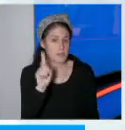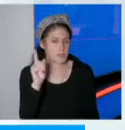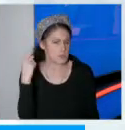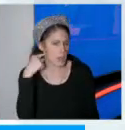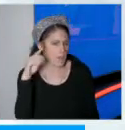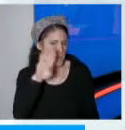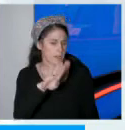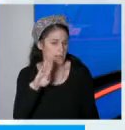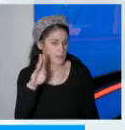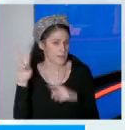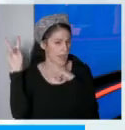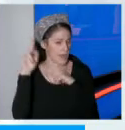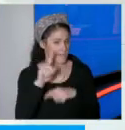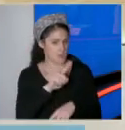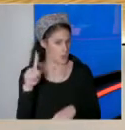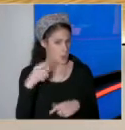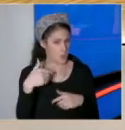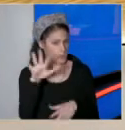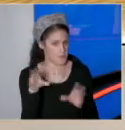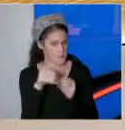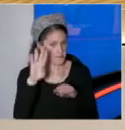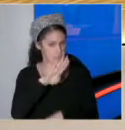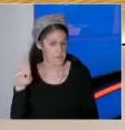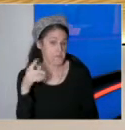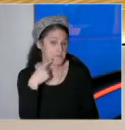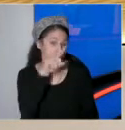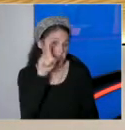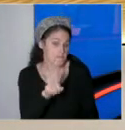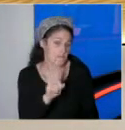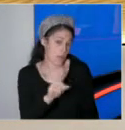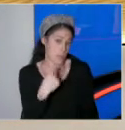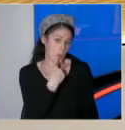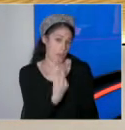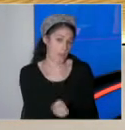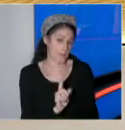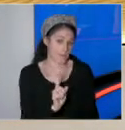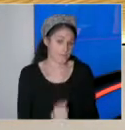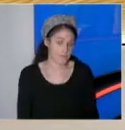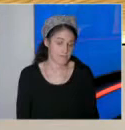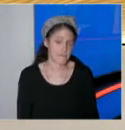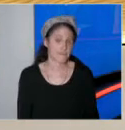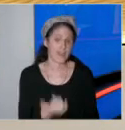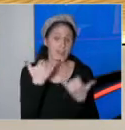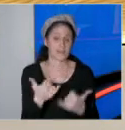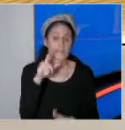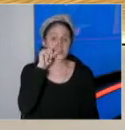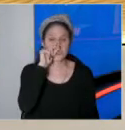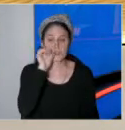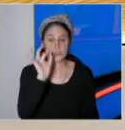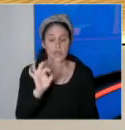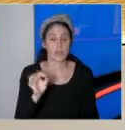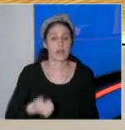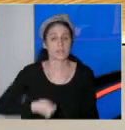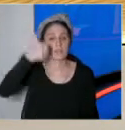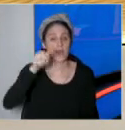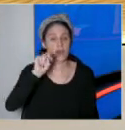שלא ילך עם ביבי? לא, כי הוא לא אמר את זה. עכשיו אנחנו לציוץ של השר הנגבי.